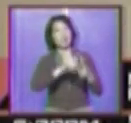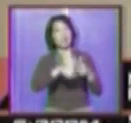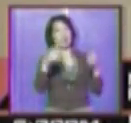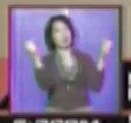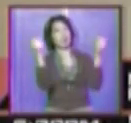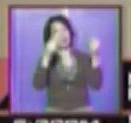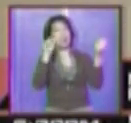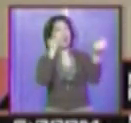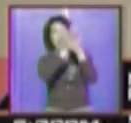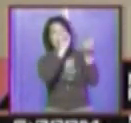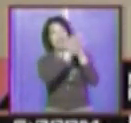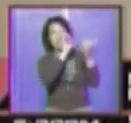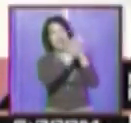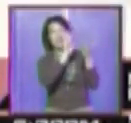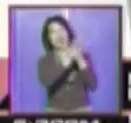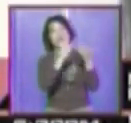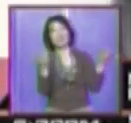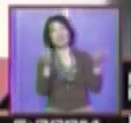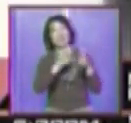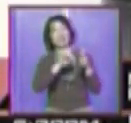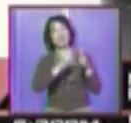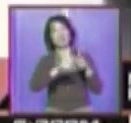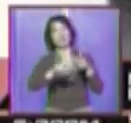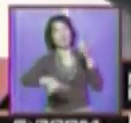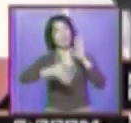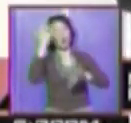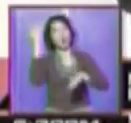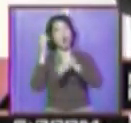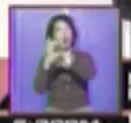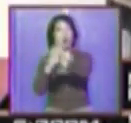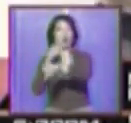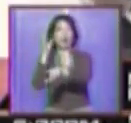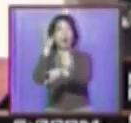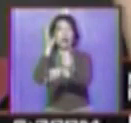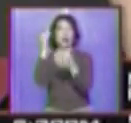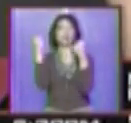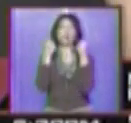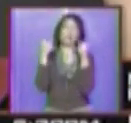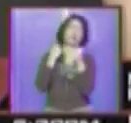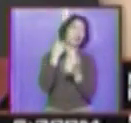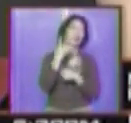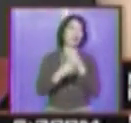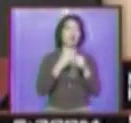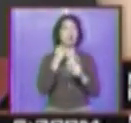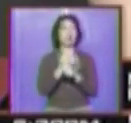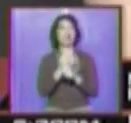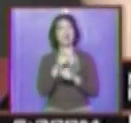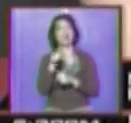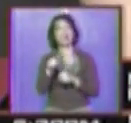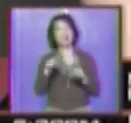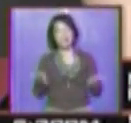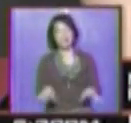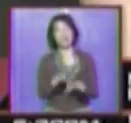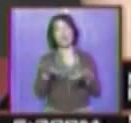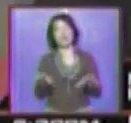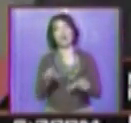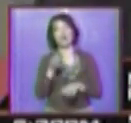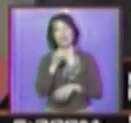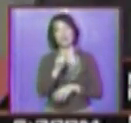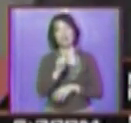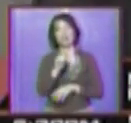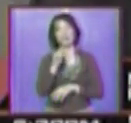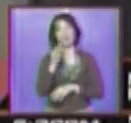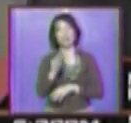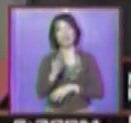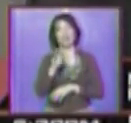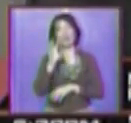sila, nagkasagutan. Sisingsisi naman si Caballes na 4 taon na sa Calamba City Transport Management Office.